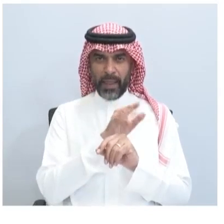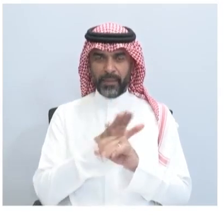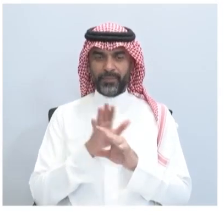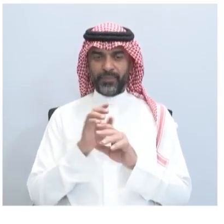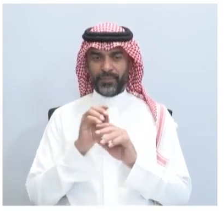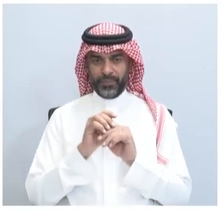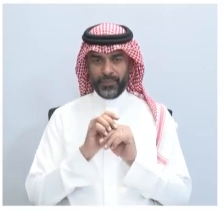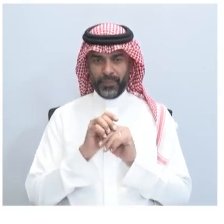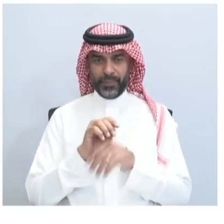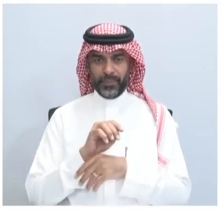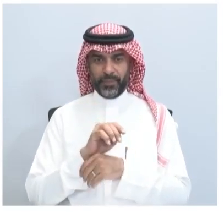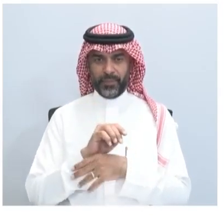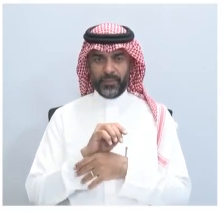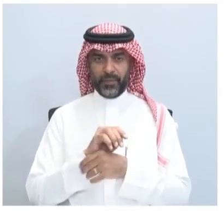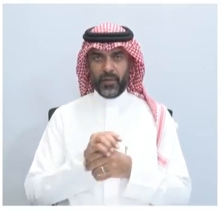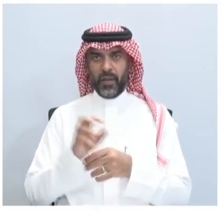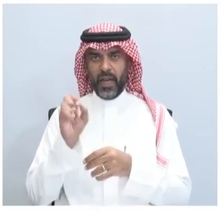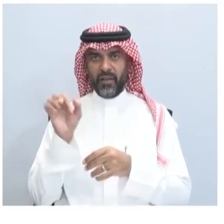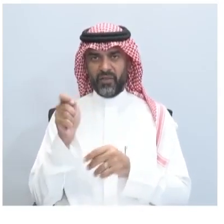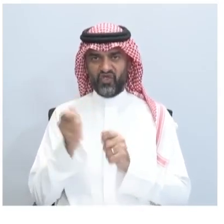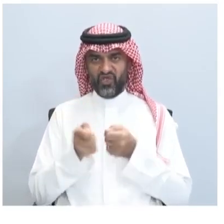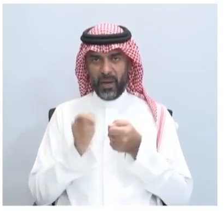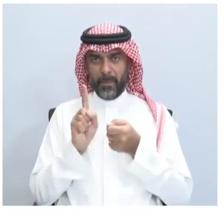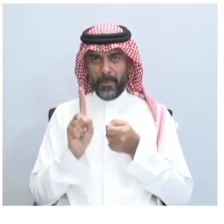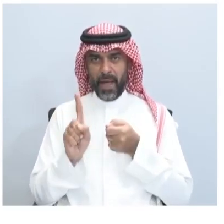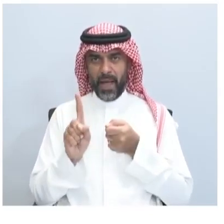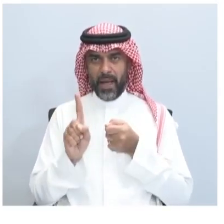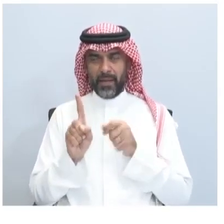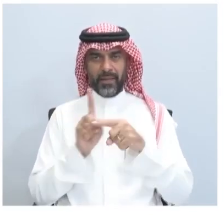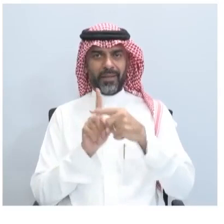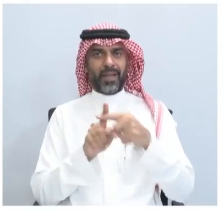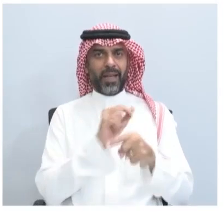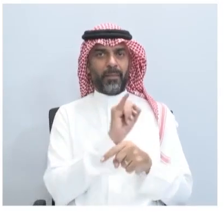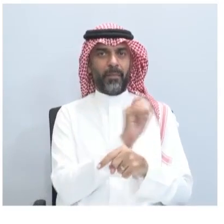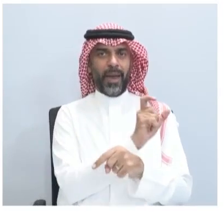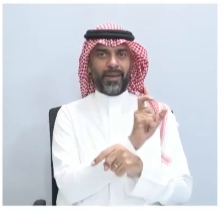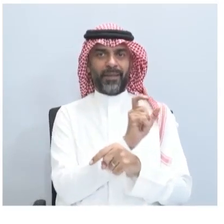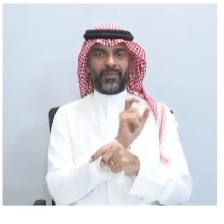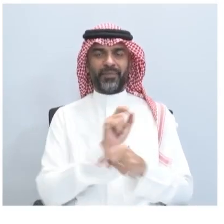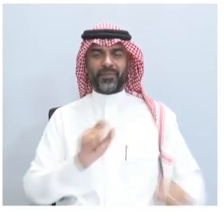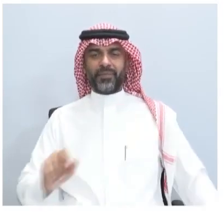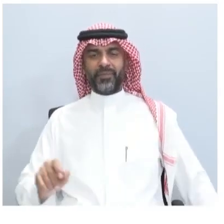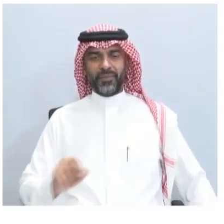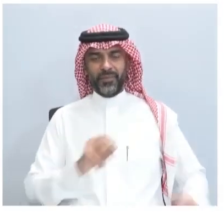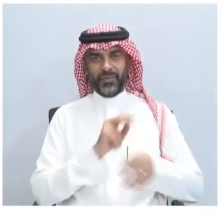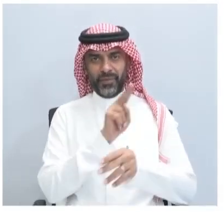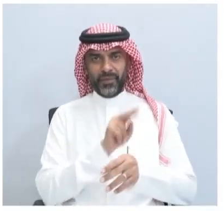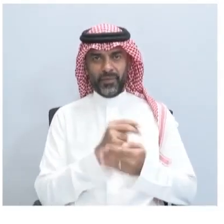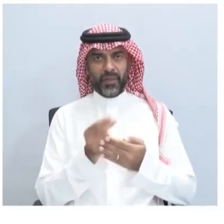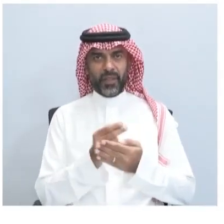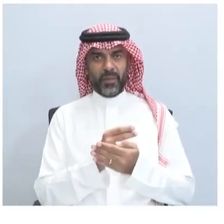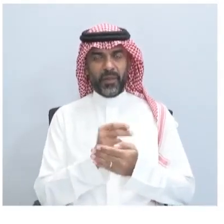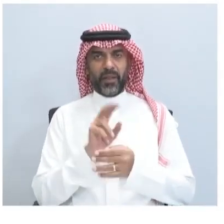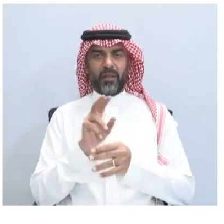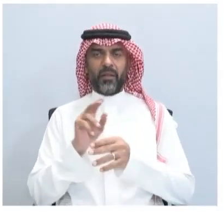هي عباره عن الباء حرف الجر ودخل على من الاستفهاميه فكتب تاك الكلمه